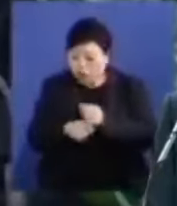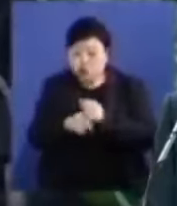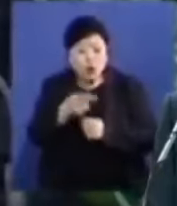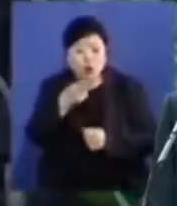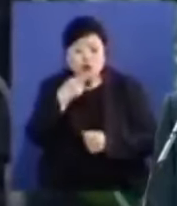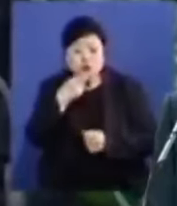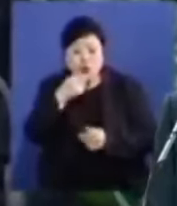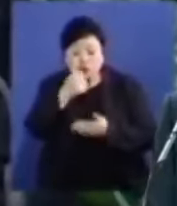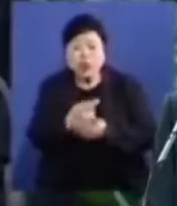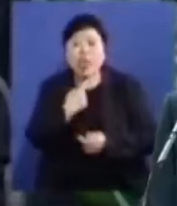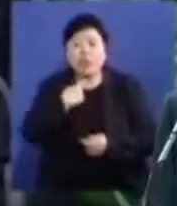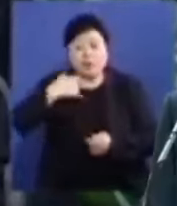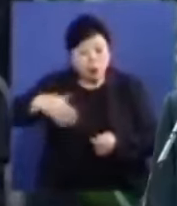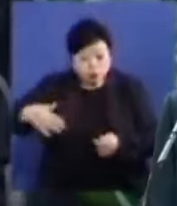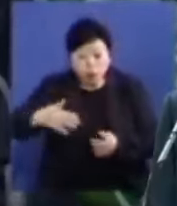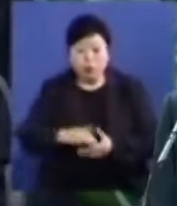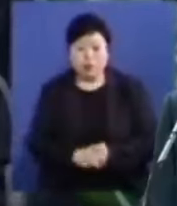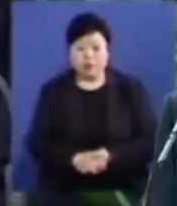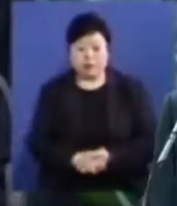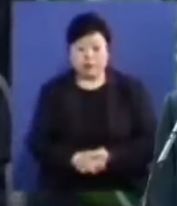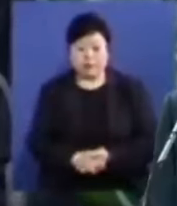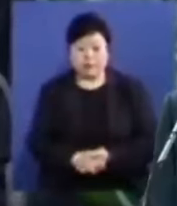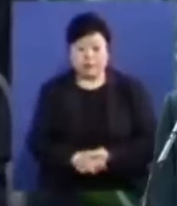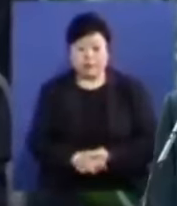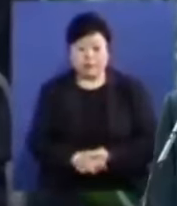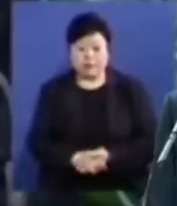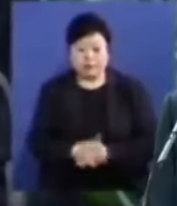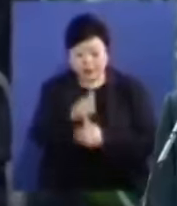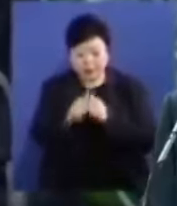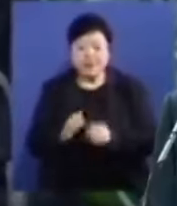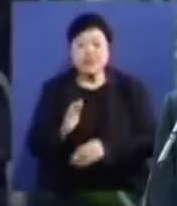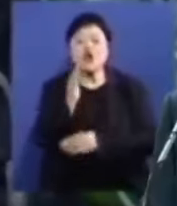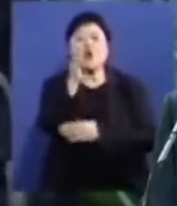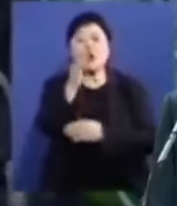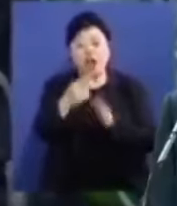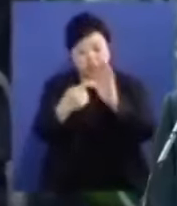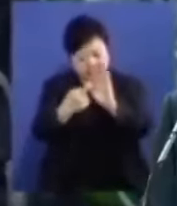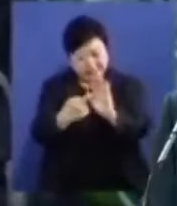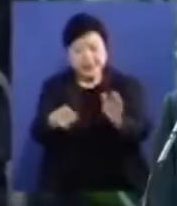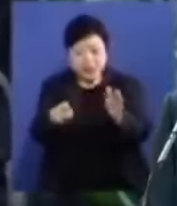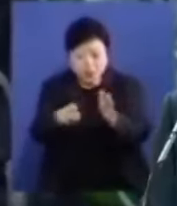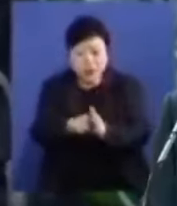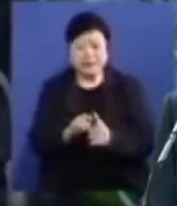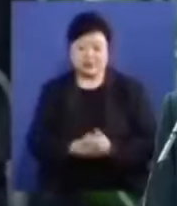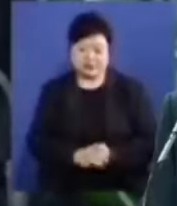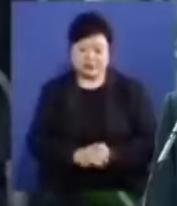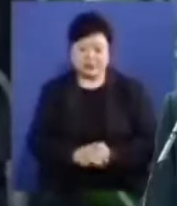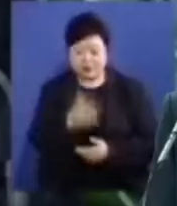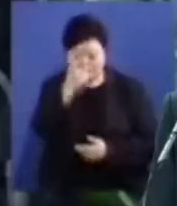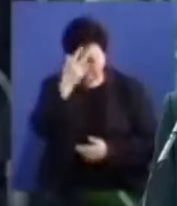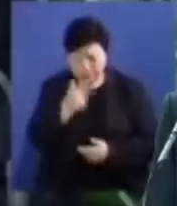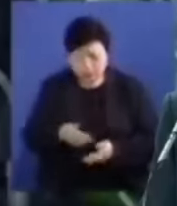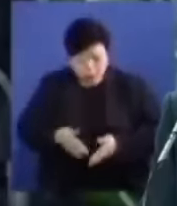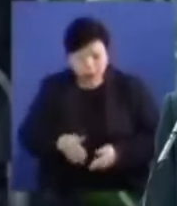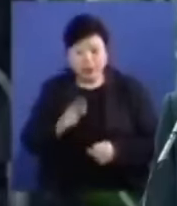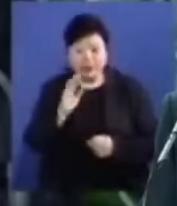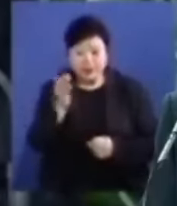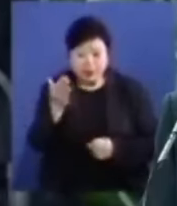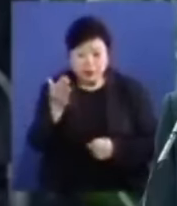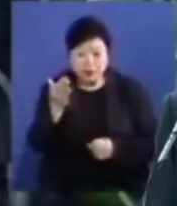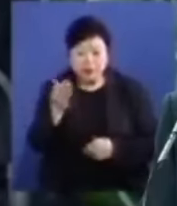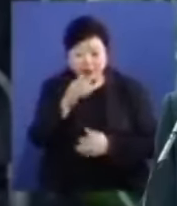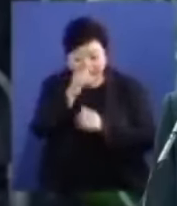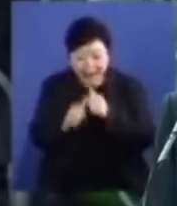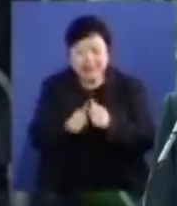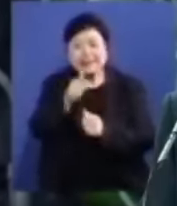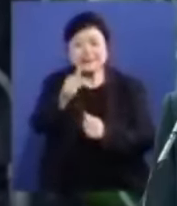없어요. 죄를 짓지 않았었어요. 그건 하나님의 영광을 나타내기 위한 그릇으로 태어났으니까 틀림없이